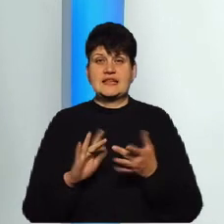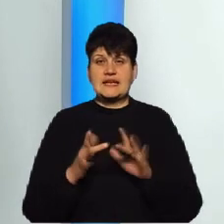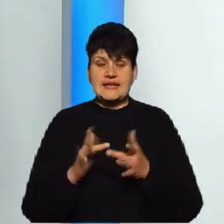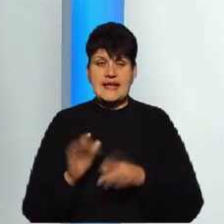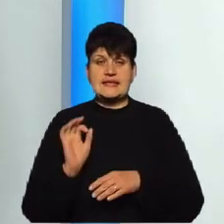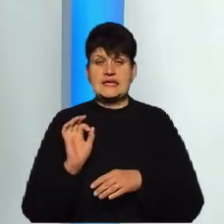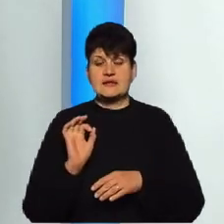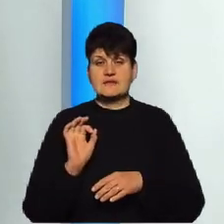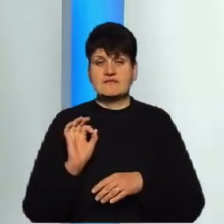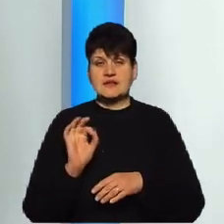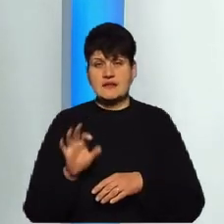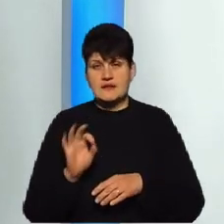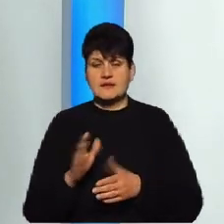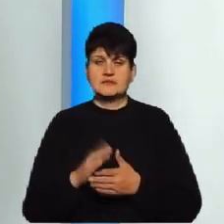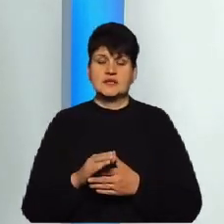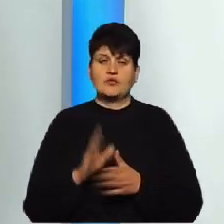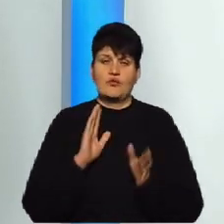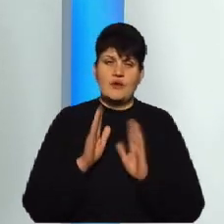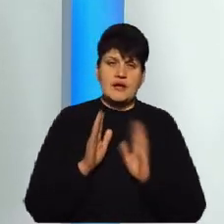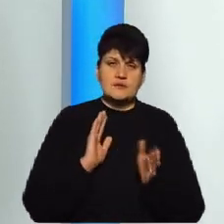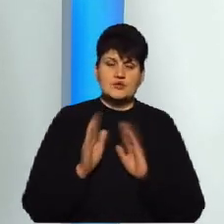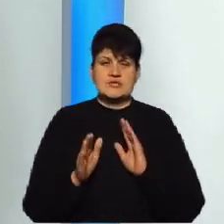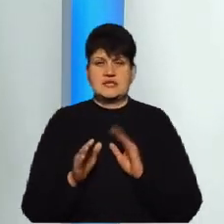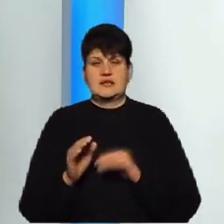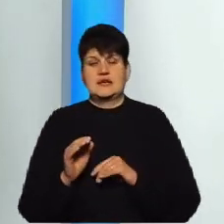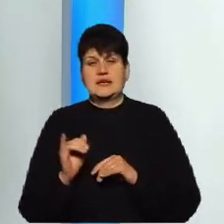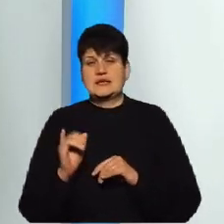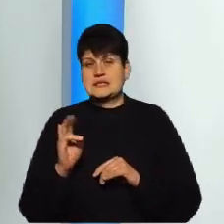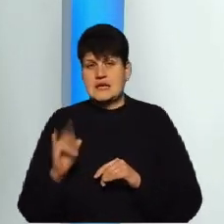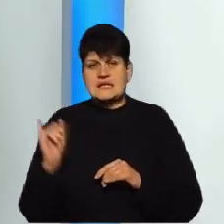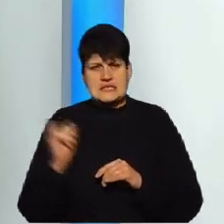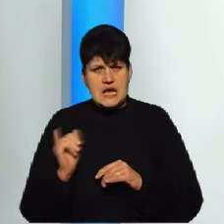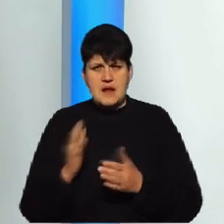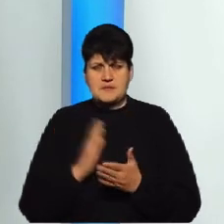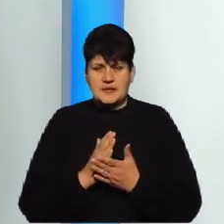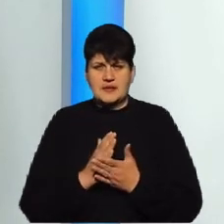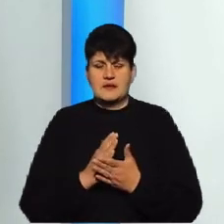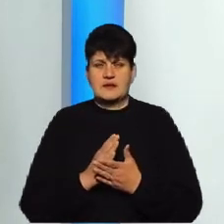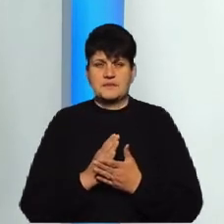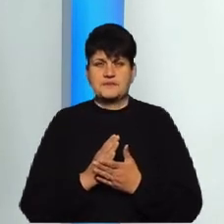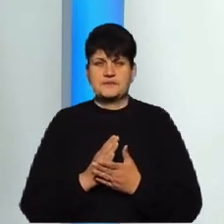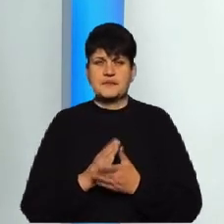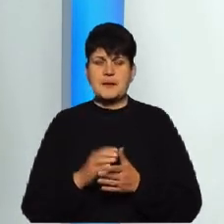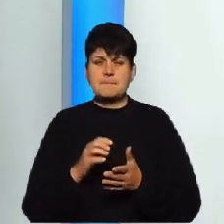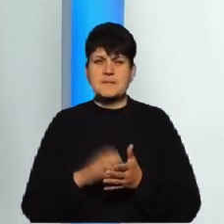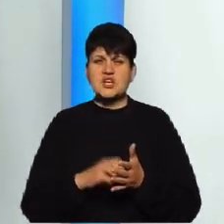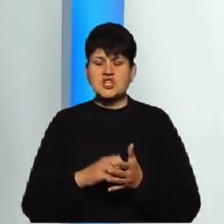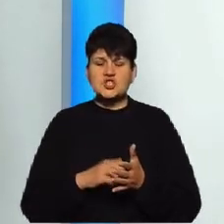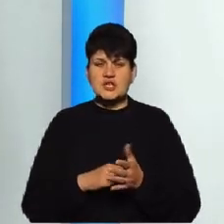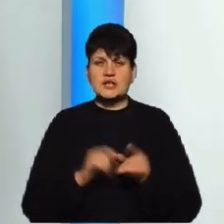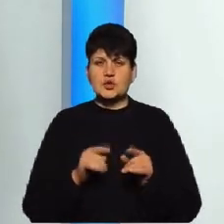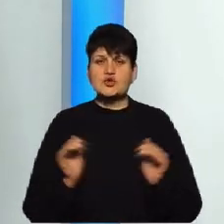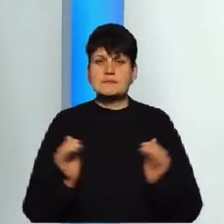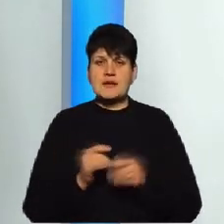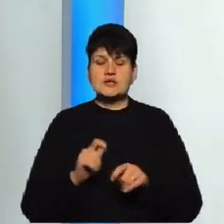фейсбуці, для того, щоб поширити цю інформацію. Оскільки певний відсоток причини того, що зменшилось тестування, це те,